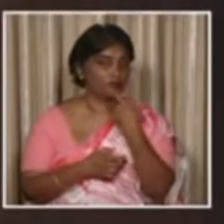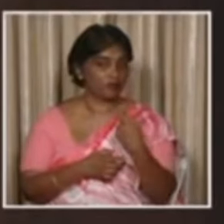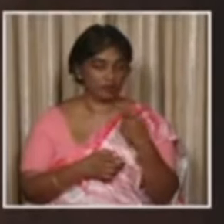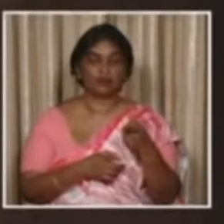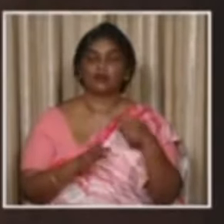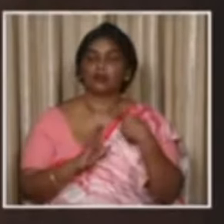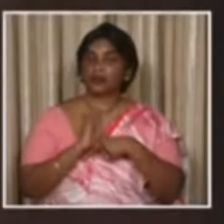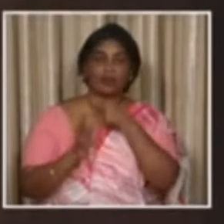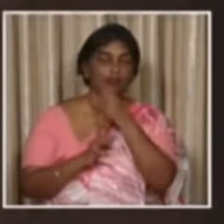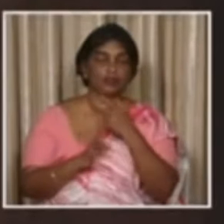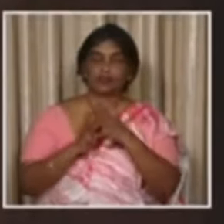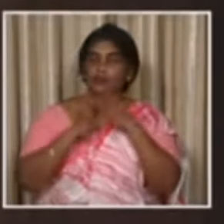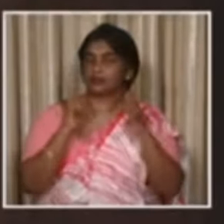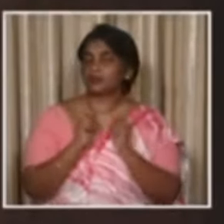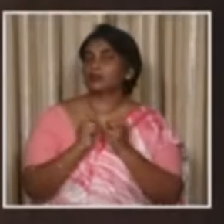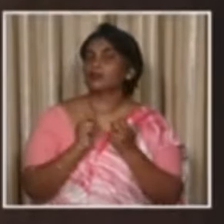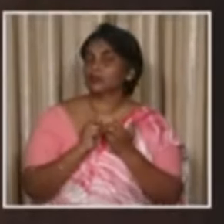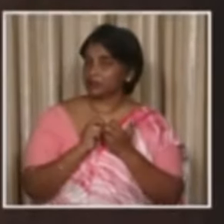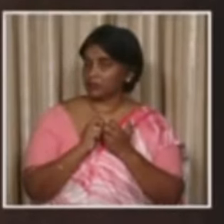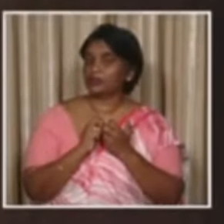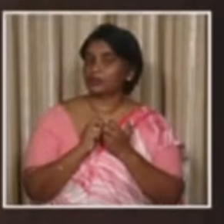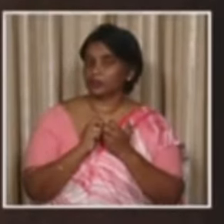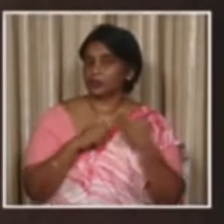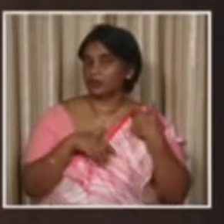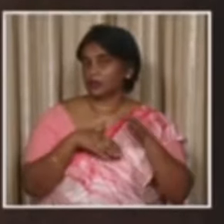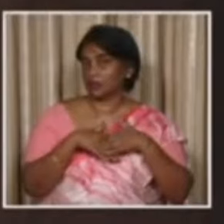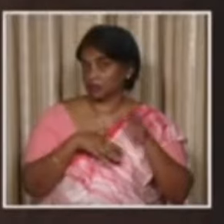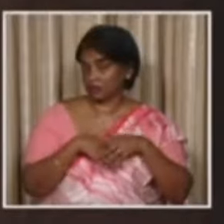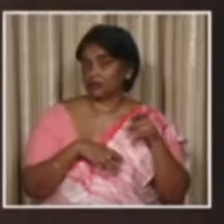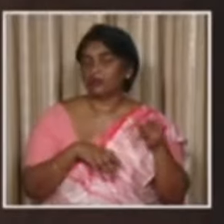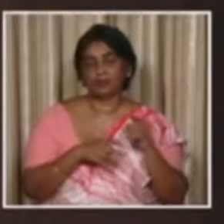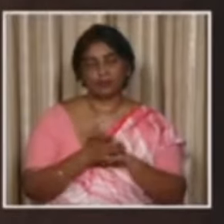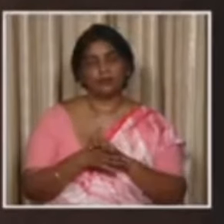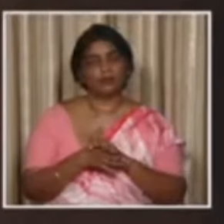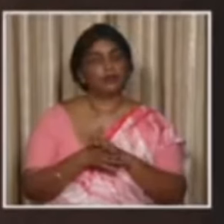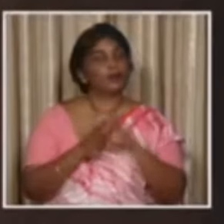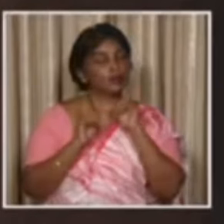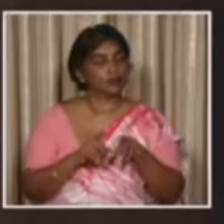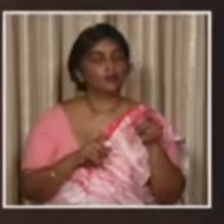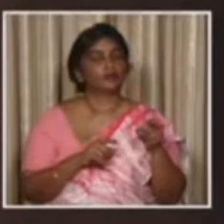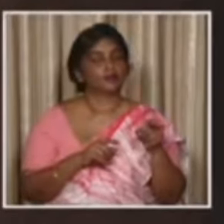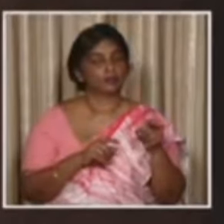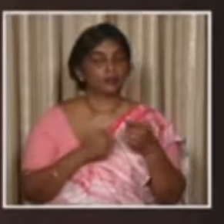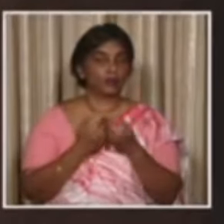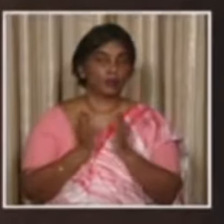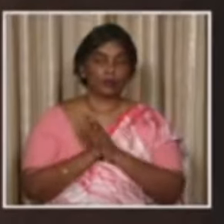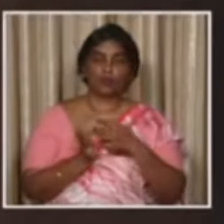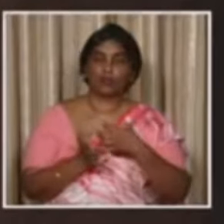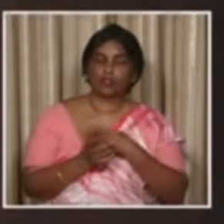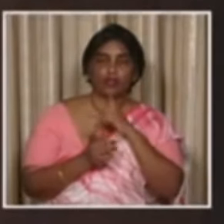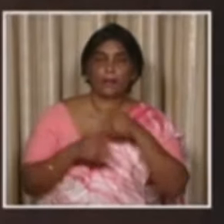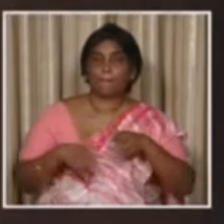මේ රටේ විශ්‍රාමිකයන්ට විශාල අර්බුද ගන්නාවකට අද මූණ දෙන්න සිද්ධ වෙලා තියෙනවා. ඒ අය තමන්ගේ දුක කියන්න